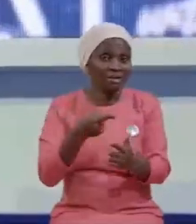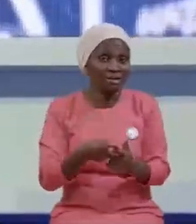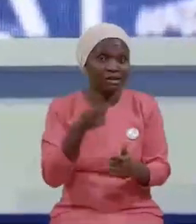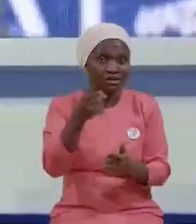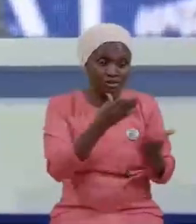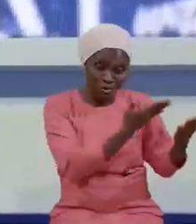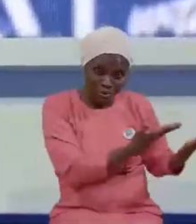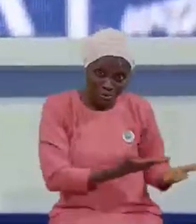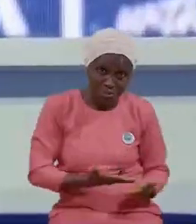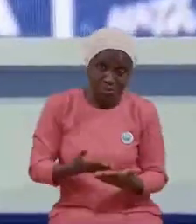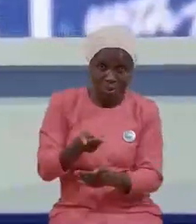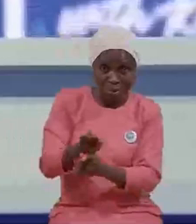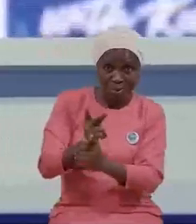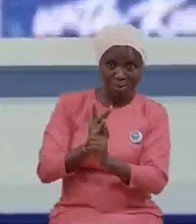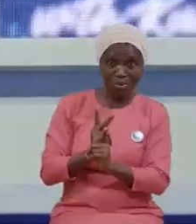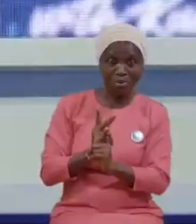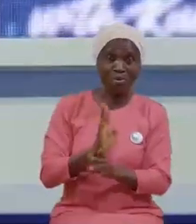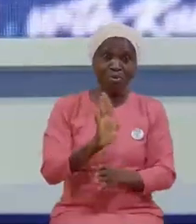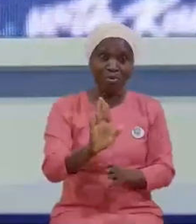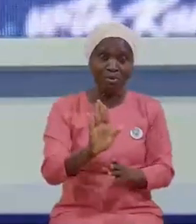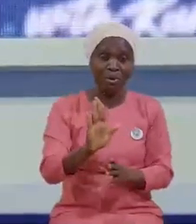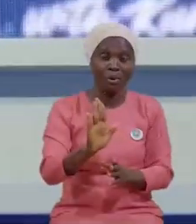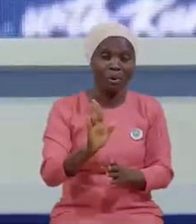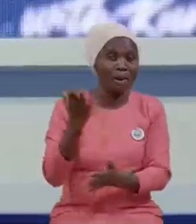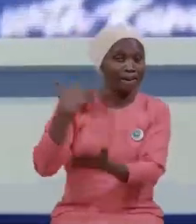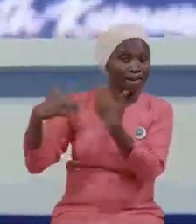et tu as emprunté ton passé pour en faire ton présent,